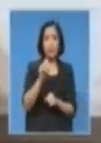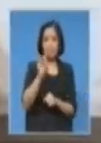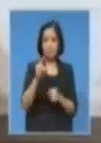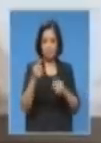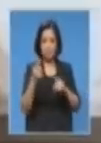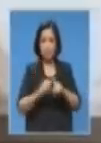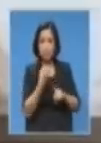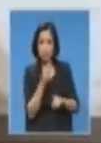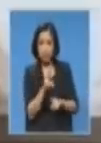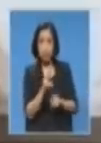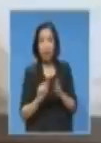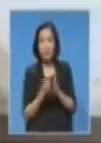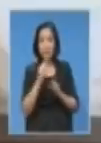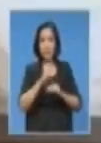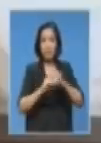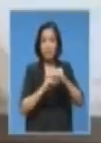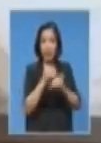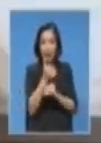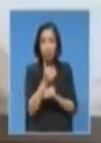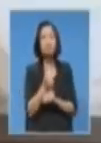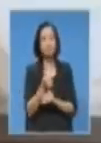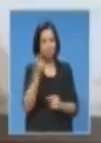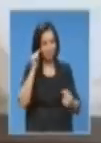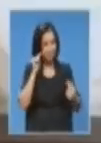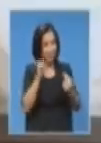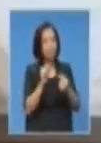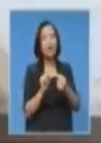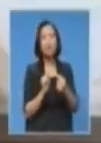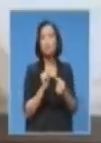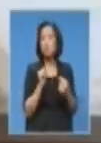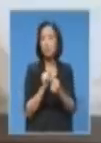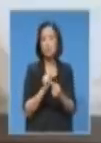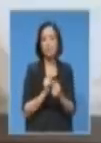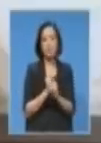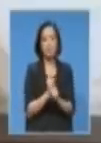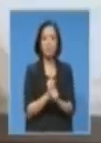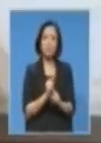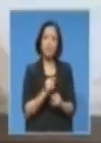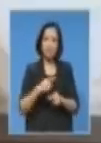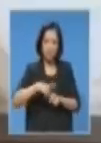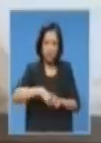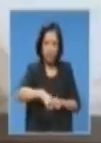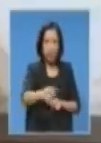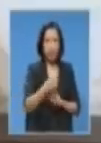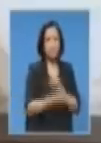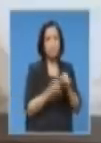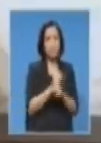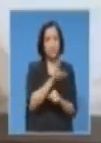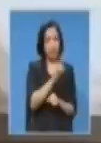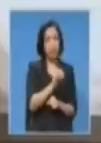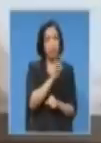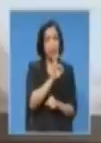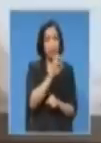ในตอนที่ดิ่งนั้นก็จะเป็นไปตามเป้าหมายครับทั้งหมดนั้นจะเสร็จในเวลาประมาณ3ปีนับตั้งแต่มกราปี55เป็นต้น